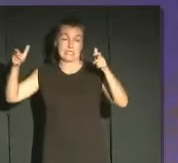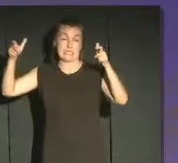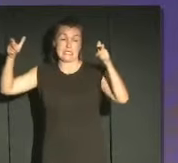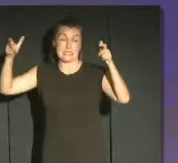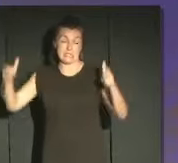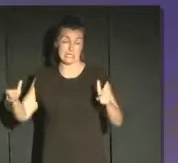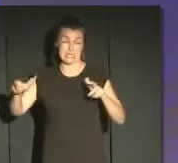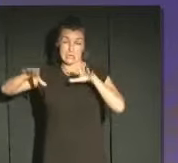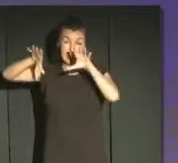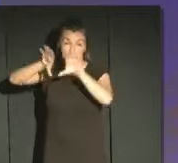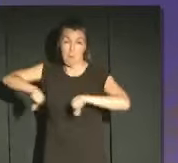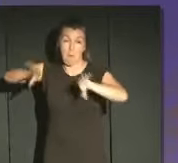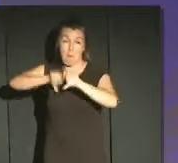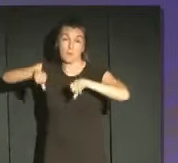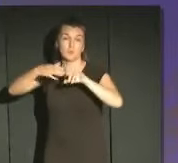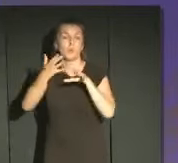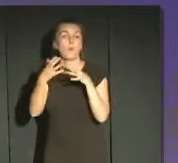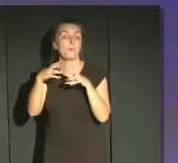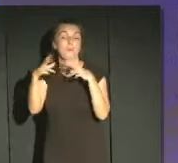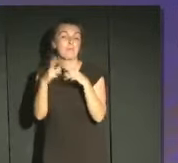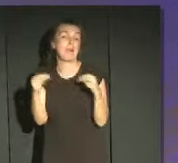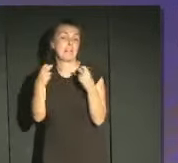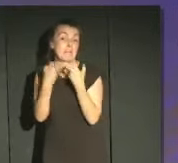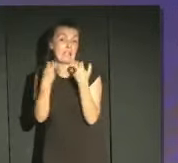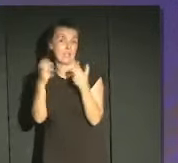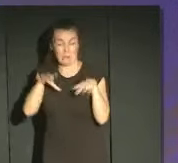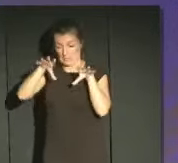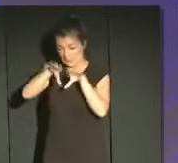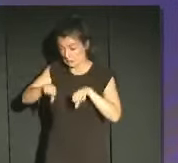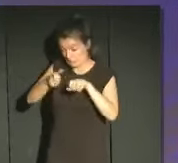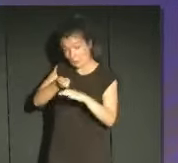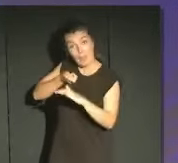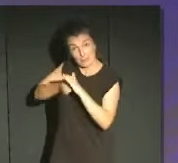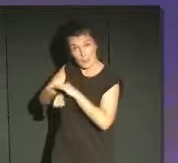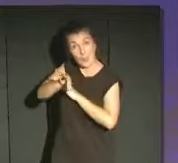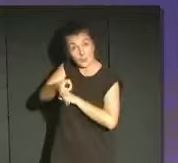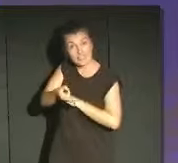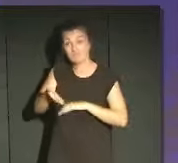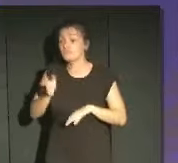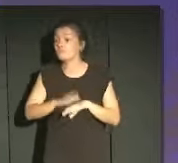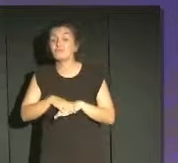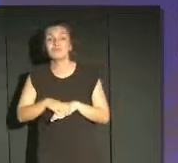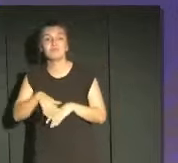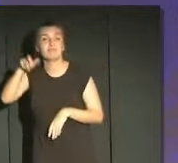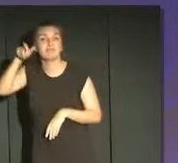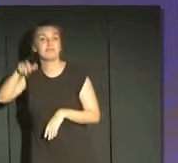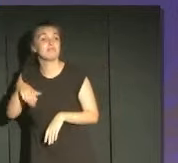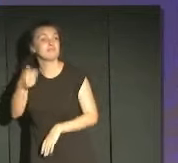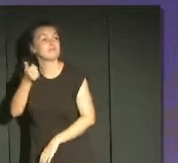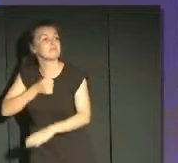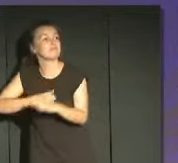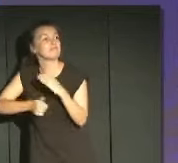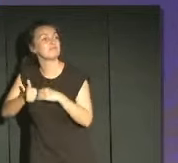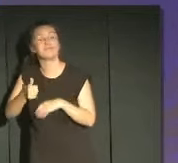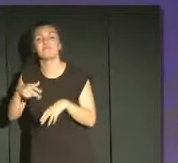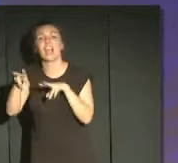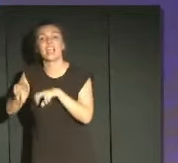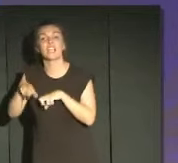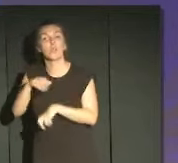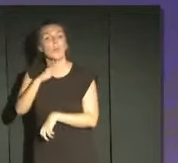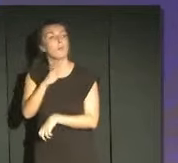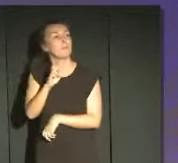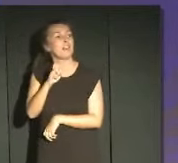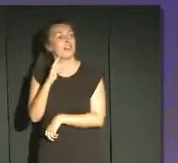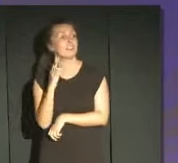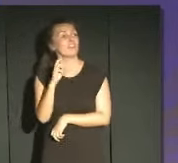bananes par exemple ici en Martinique pendant que la plupart des petits agriculteurs par exemple Bertrand que j'ai vu aujourd'hui qui